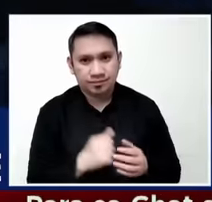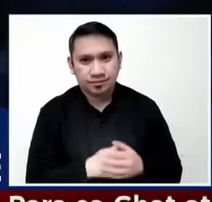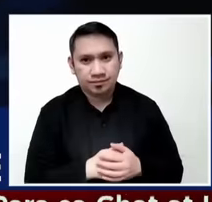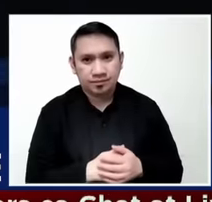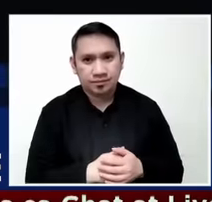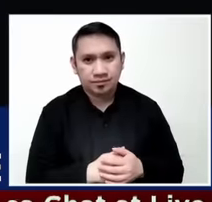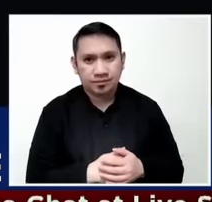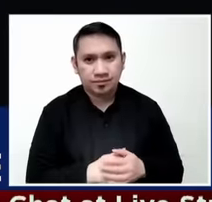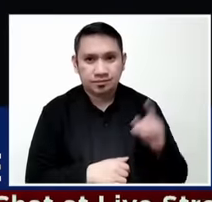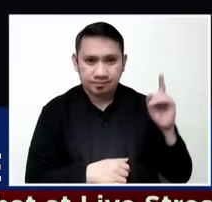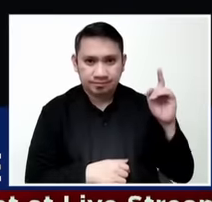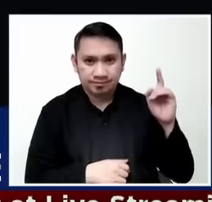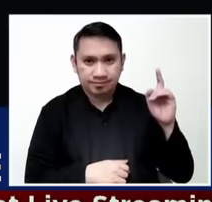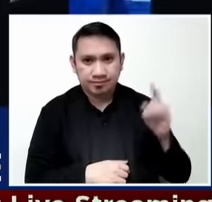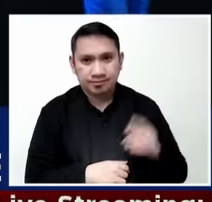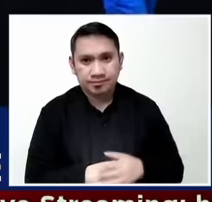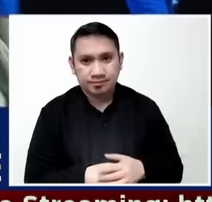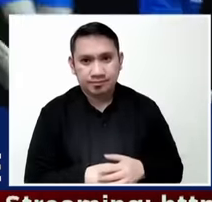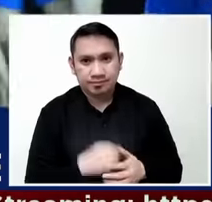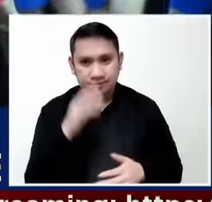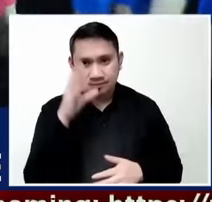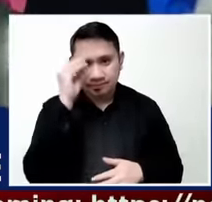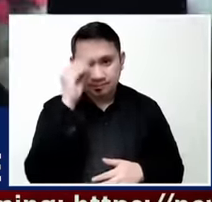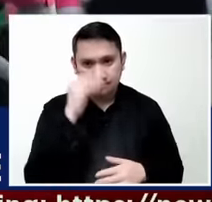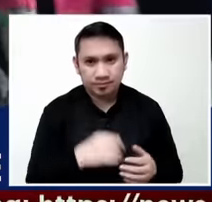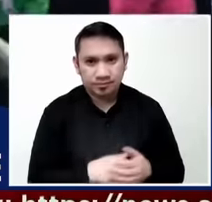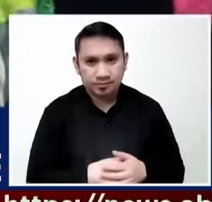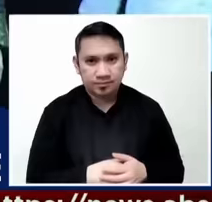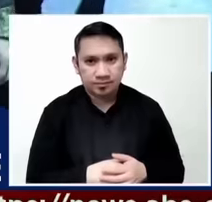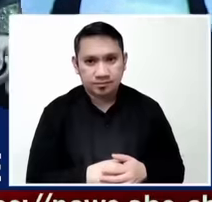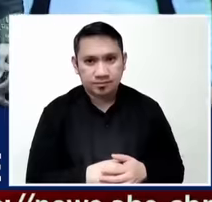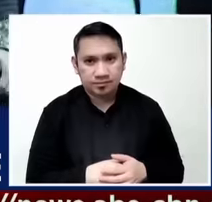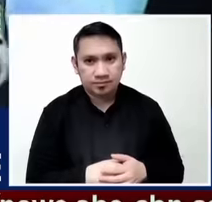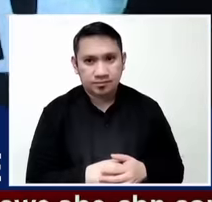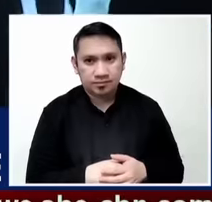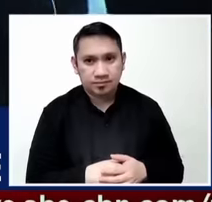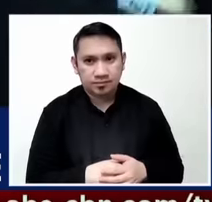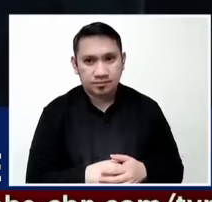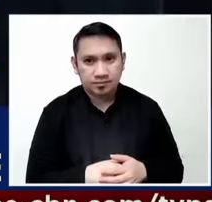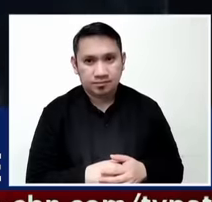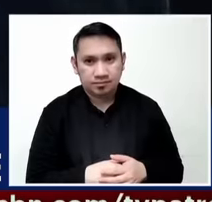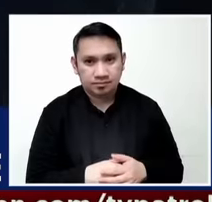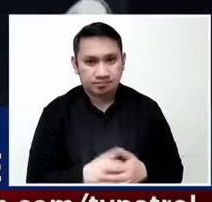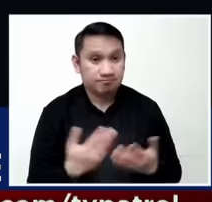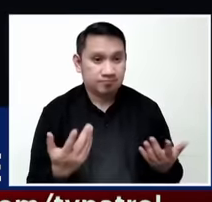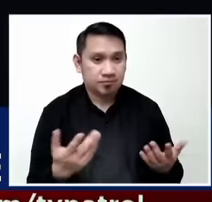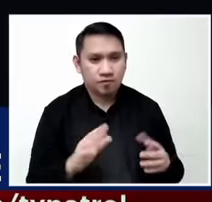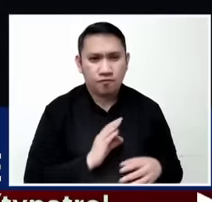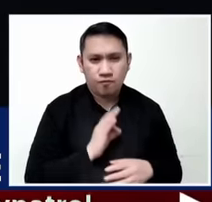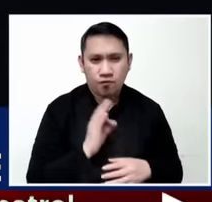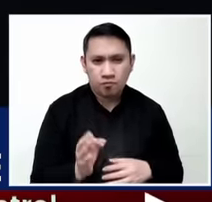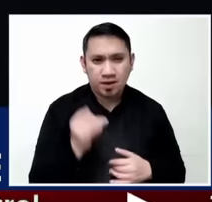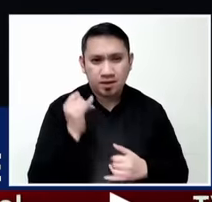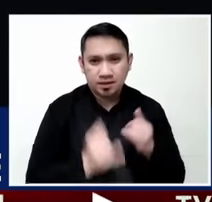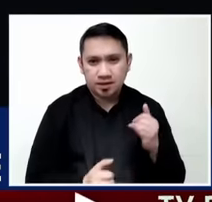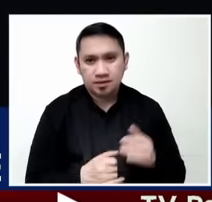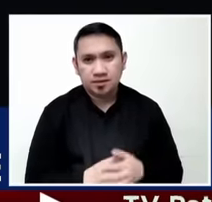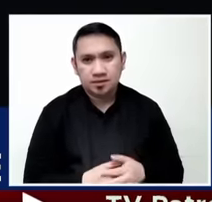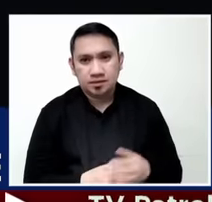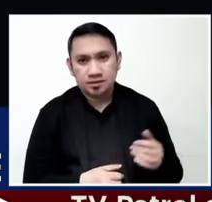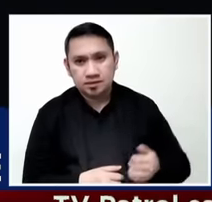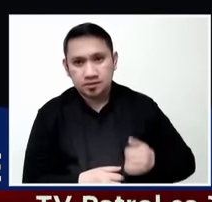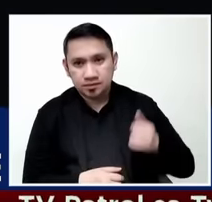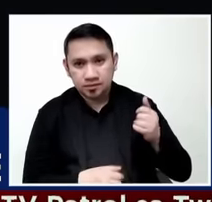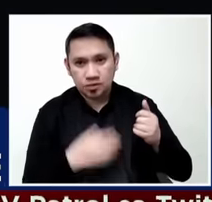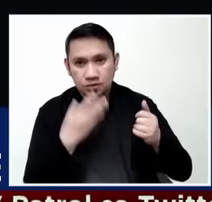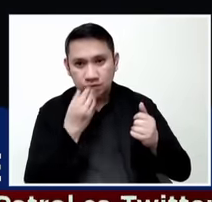sa casual wear ang mga lalaki. Sinunod nila ang sporty look at huli ang formal wear. Wagi bilang Mr.